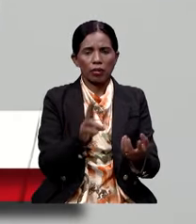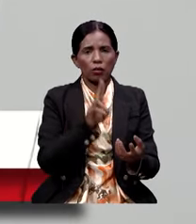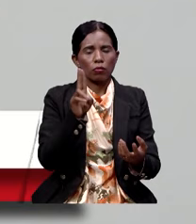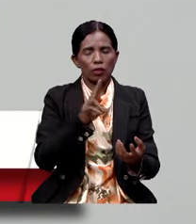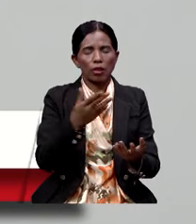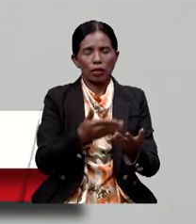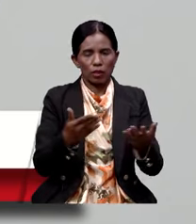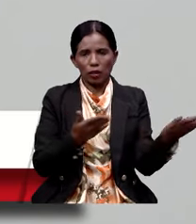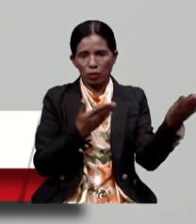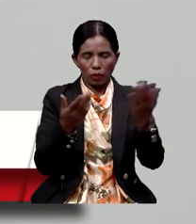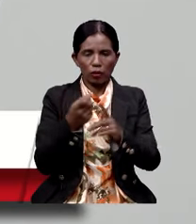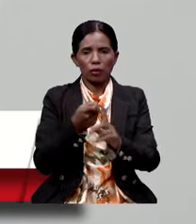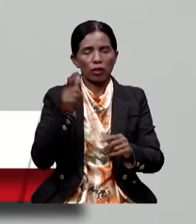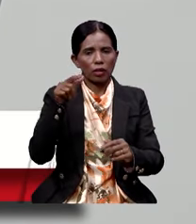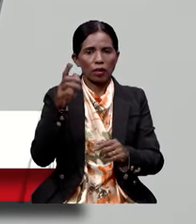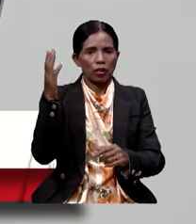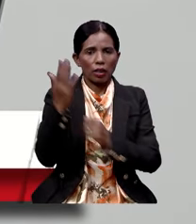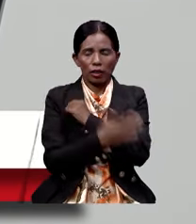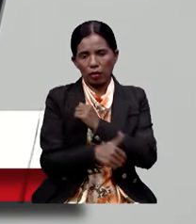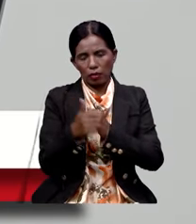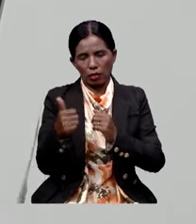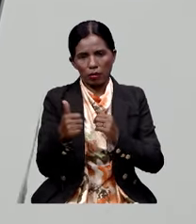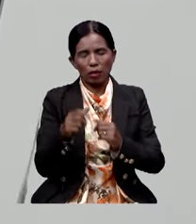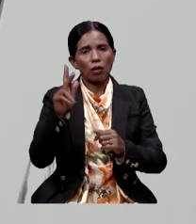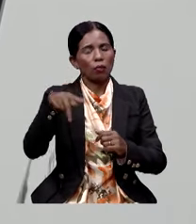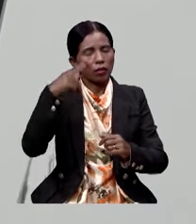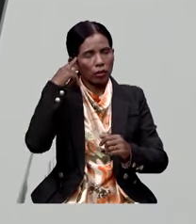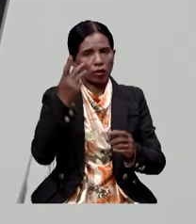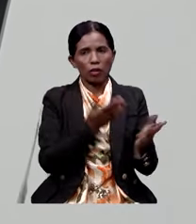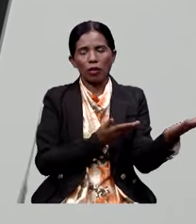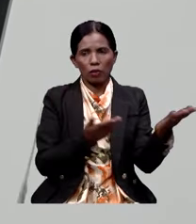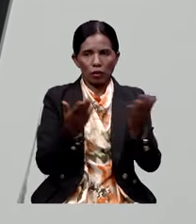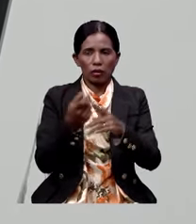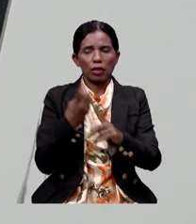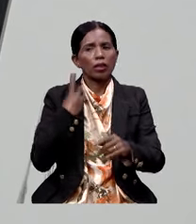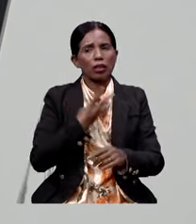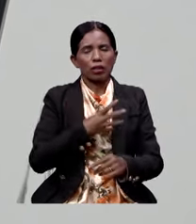Mas ho politika substituição importação, ita hanuin kata